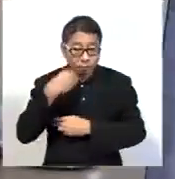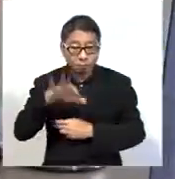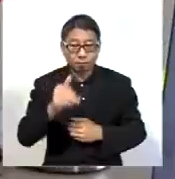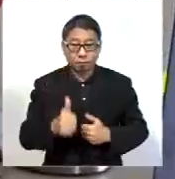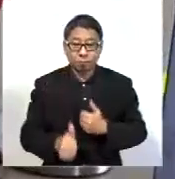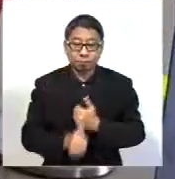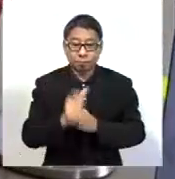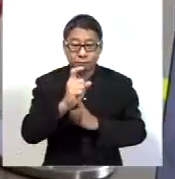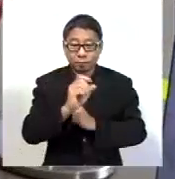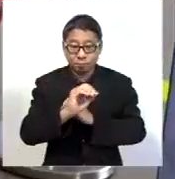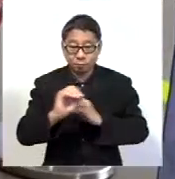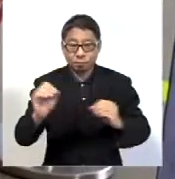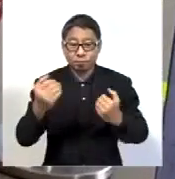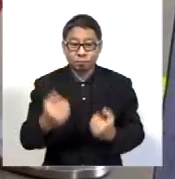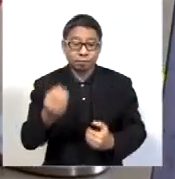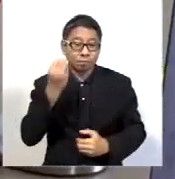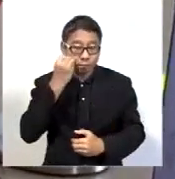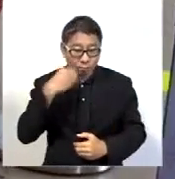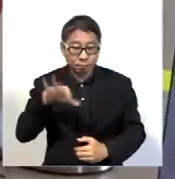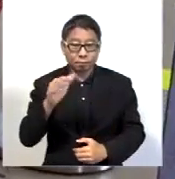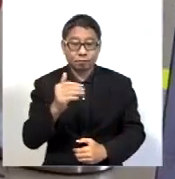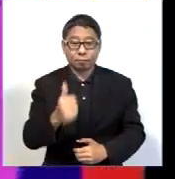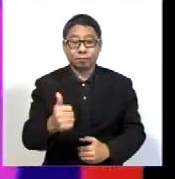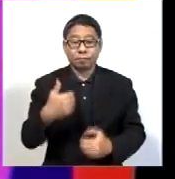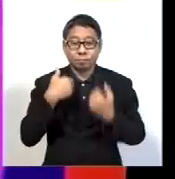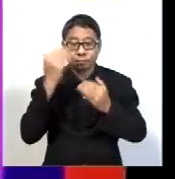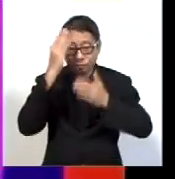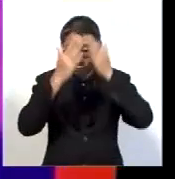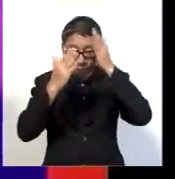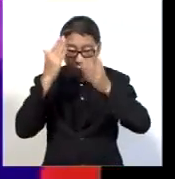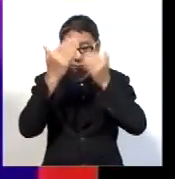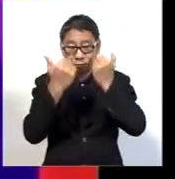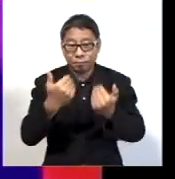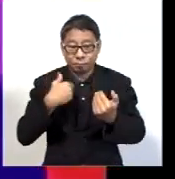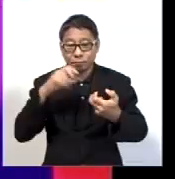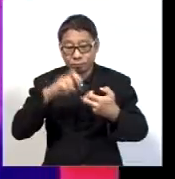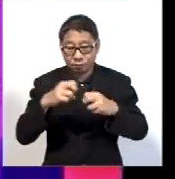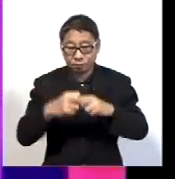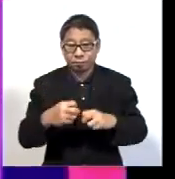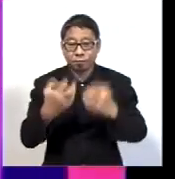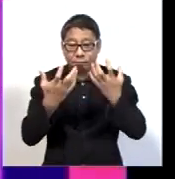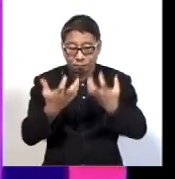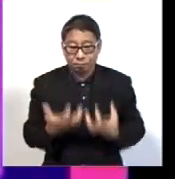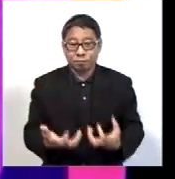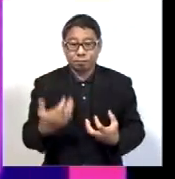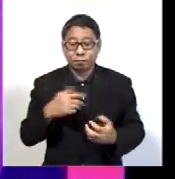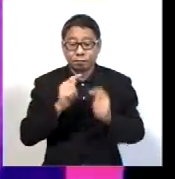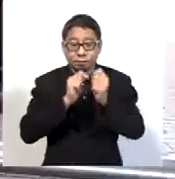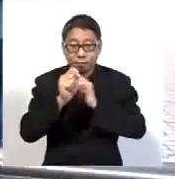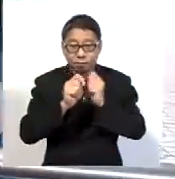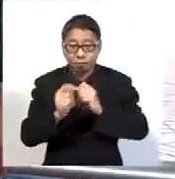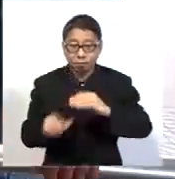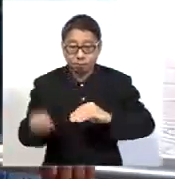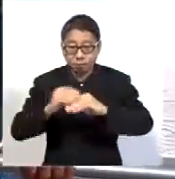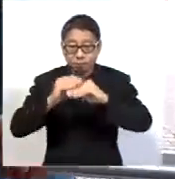ทยอย่างปลอดภัยอย่างน้อยก็ได้กลับถึงบ้านนะคะเพราะว่ามาเลเซียตอนนี้สถานการณ์ค่อนข้างที่จะย่ำแย่มีผู้ติดเชื้